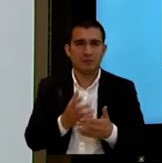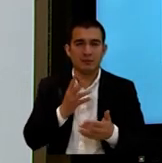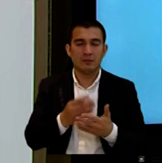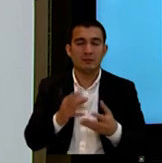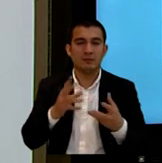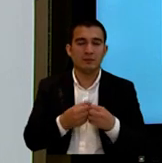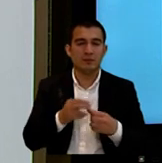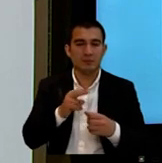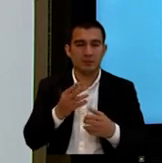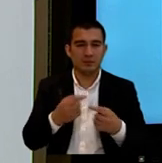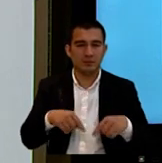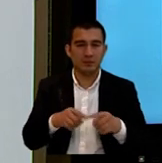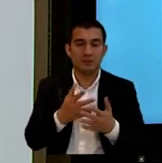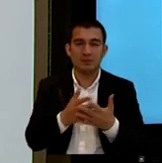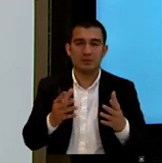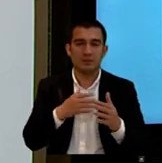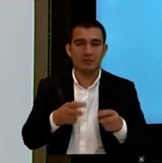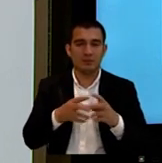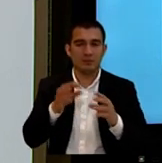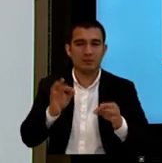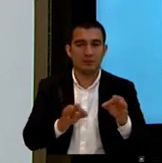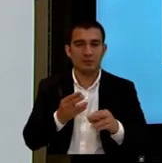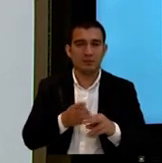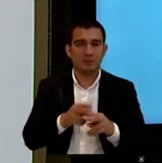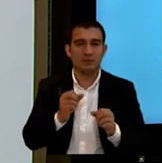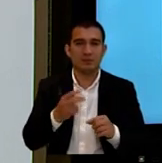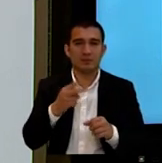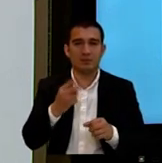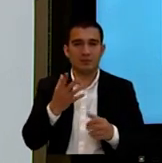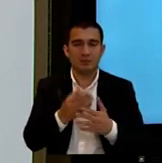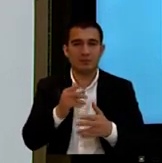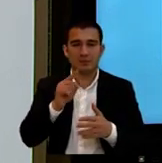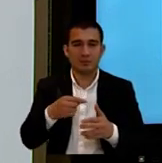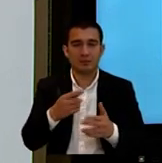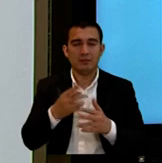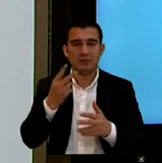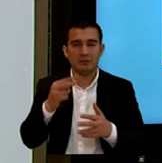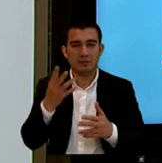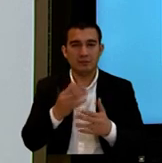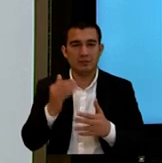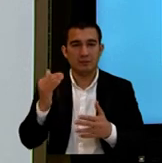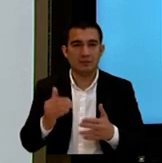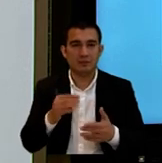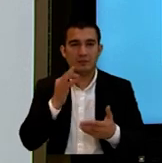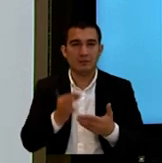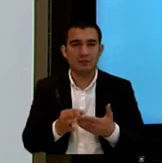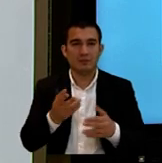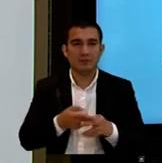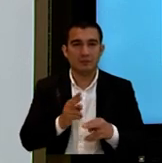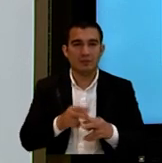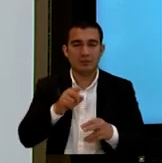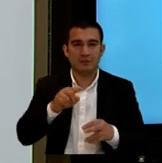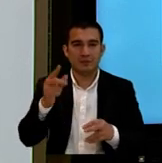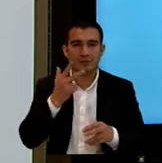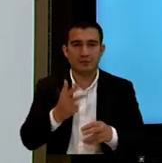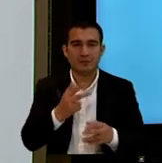proyeksiyaning yuzini uchburchakning yuziga nisbatini olamiz. 25 taqsim 25 ildiz ostida 3. Javobimiz 1 taqsim ildiz